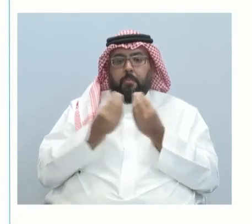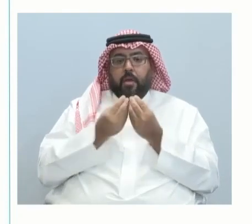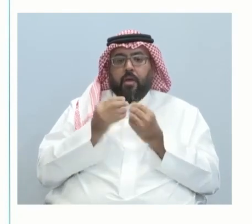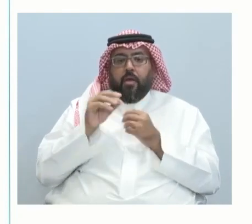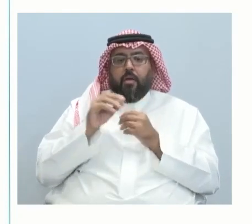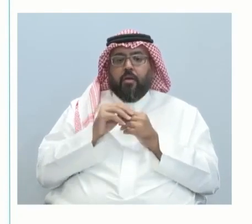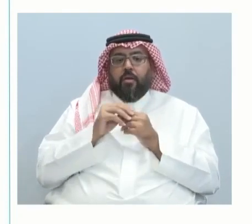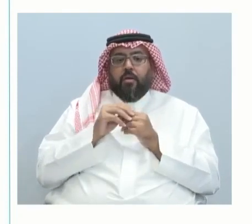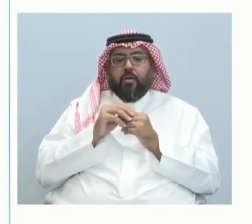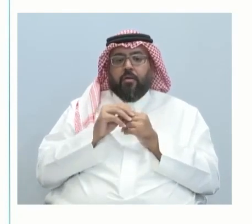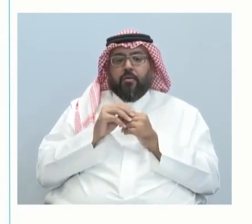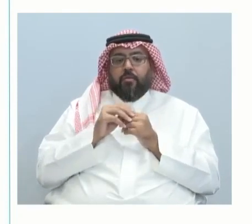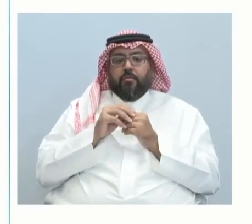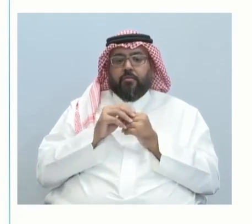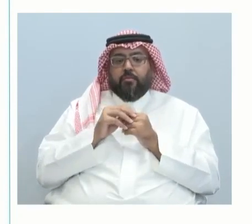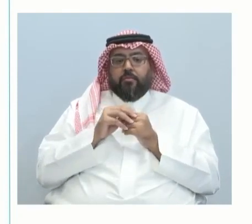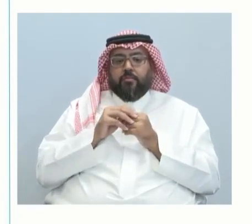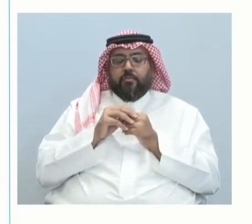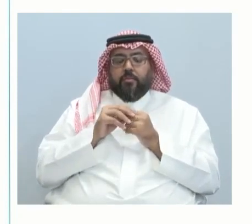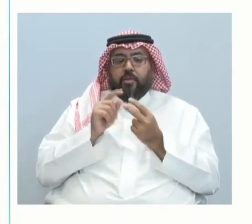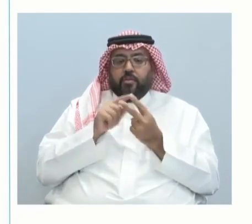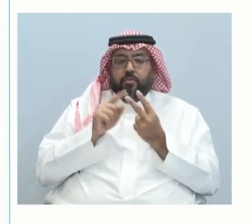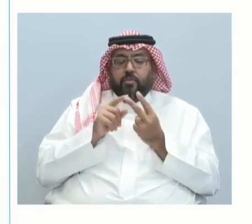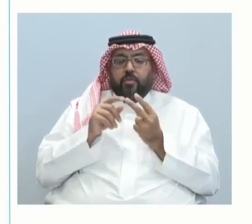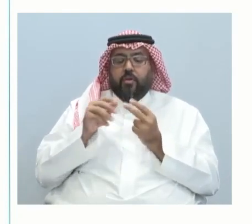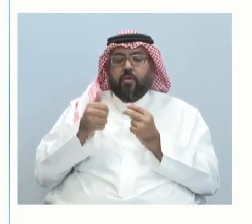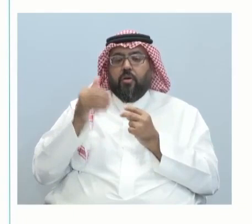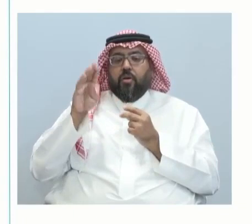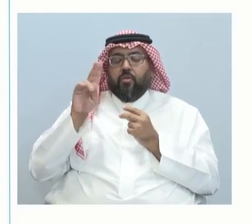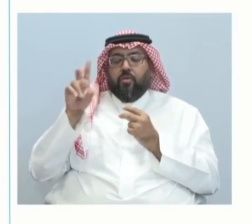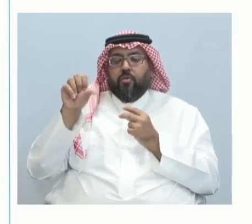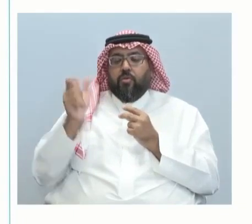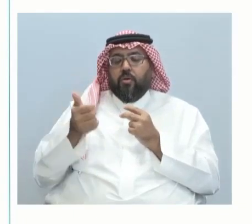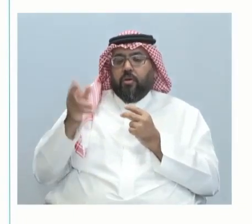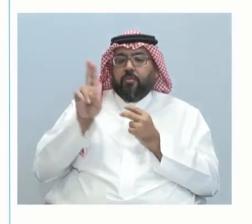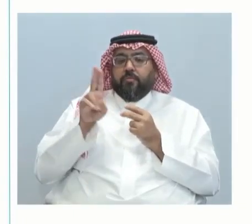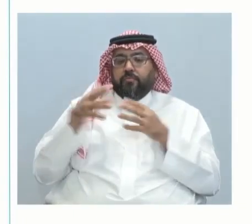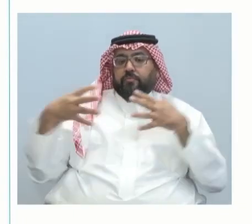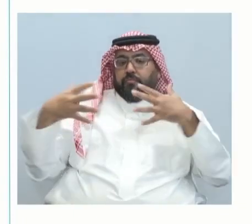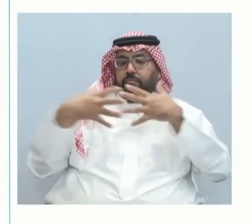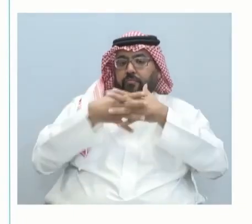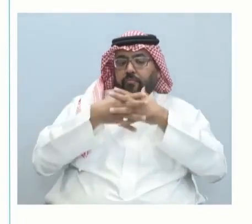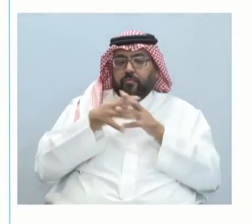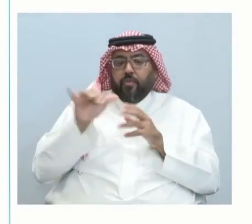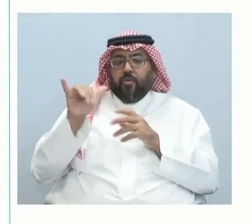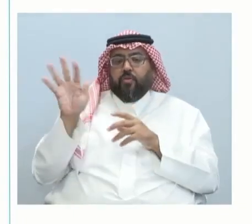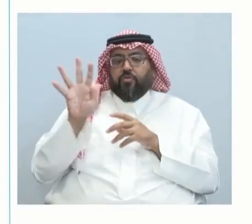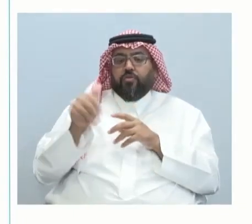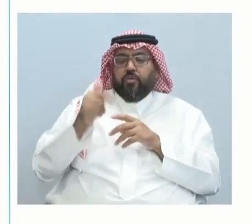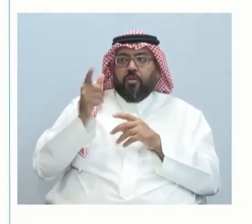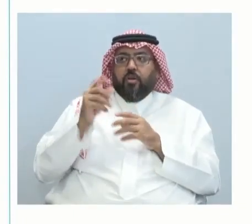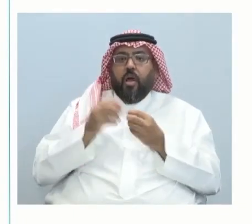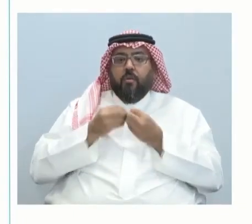الهيدروجين فهنا ما دام انه يحتوي على زوج من الالكترونات فانه سوف يشارك سوف يعطي سوف